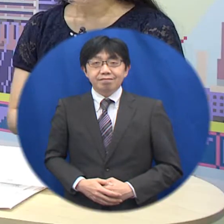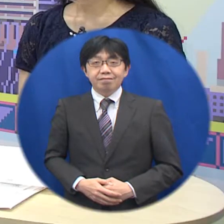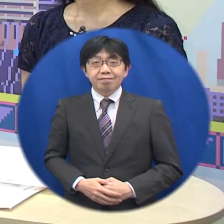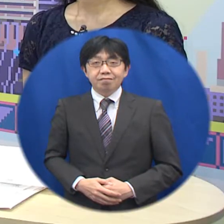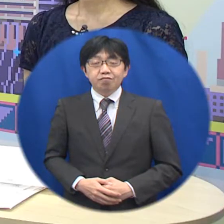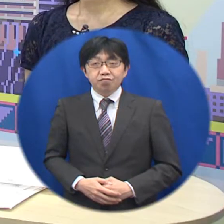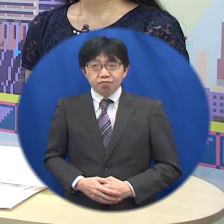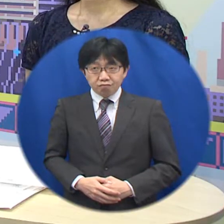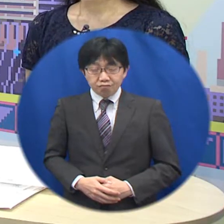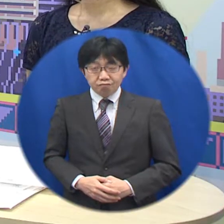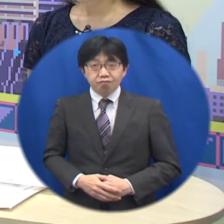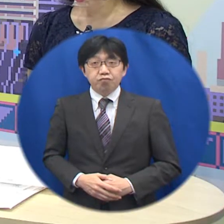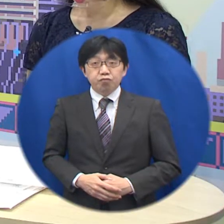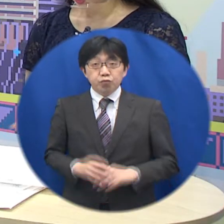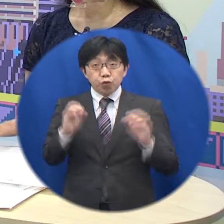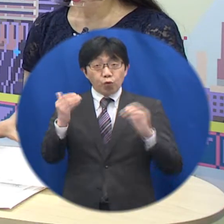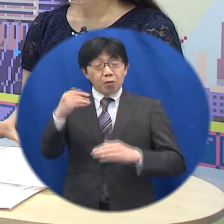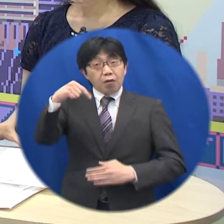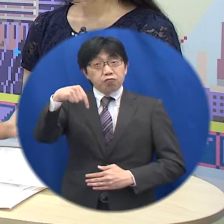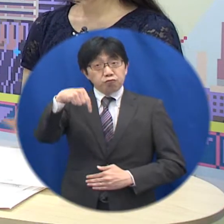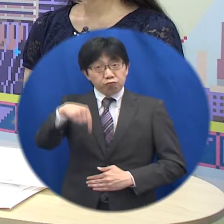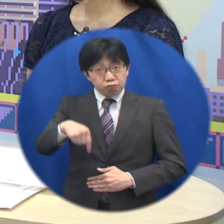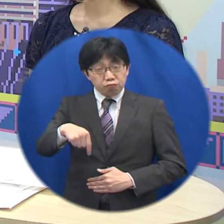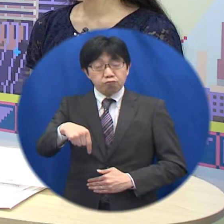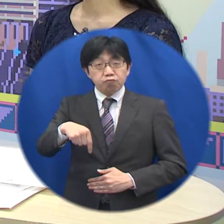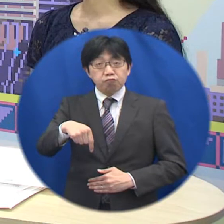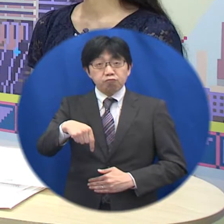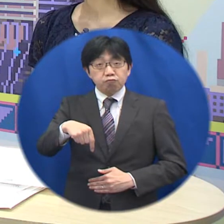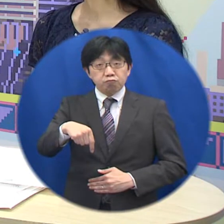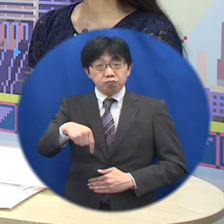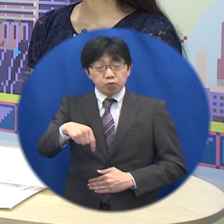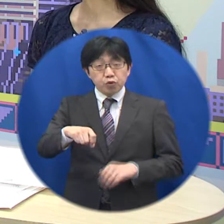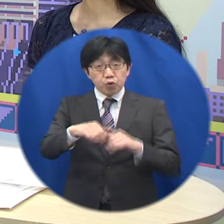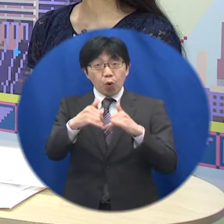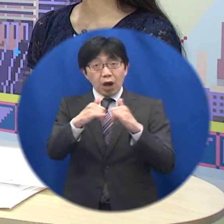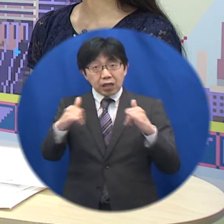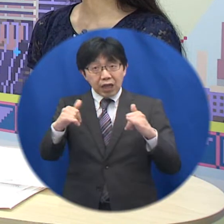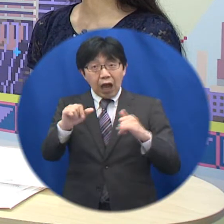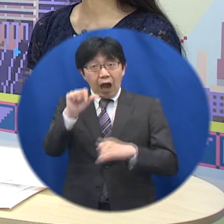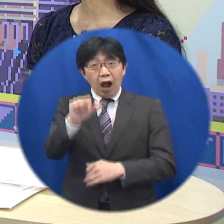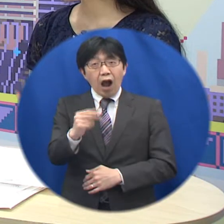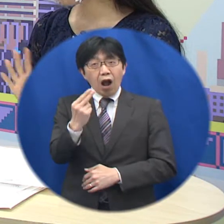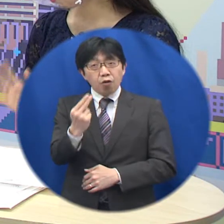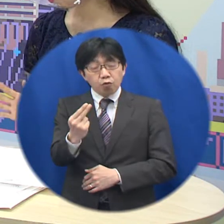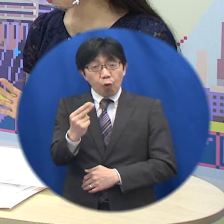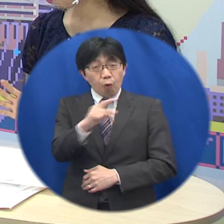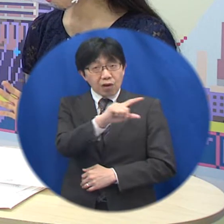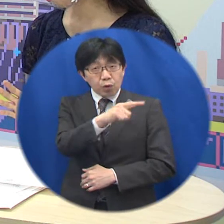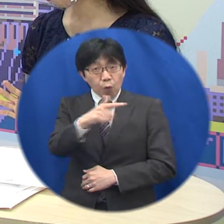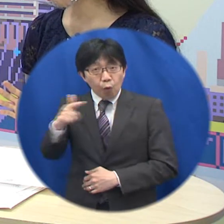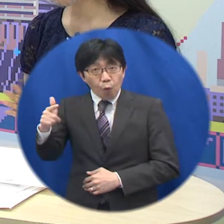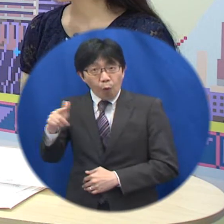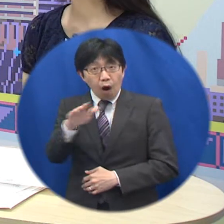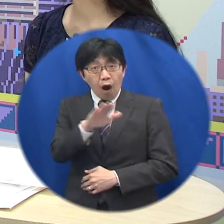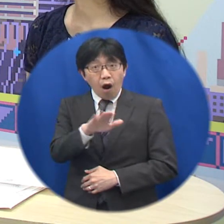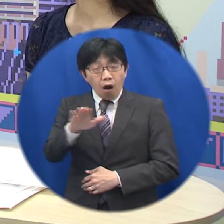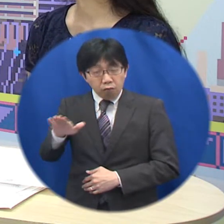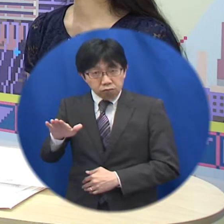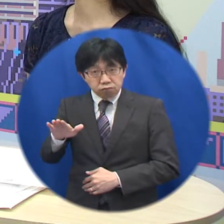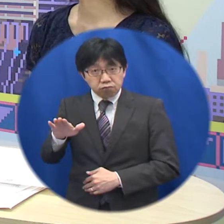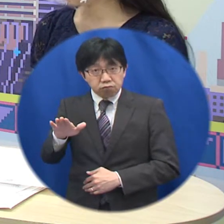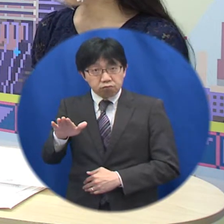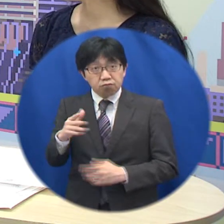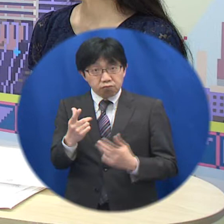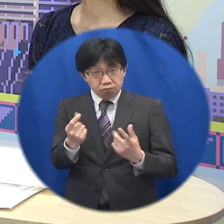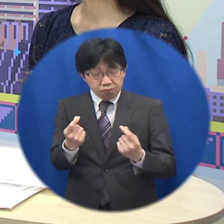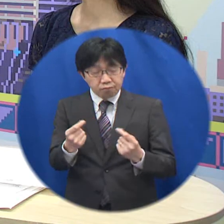さあ、早速ですが、豊島区では様々な障害者アートに関する事業というのを行っているん